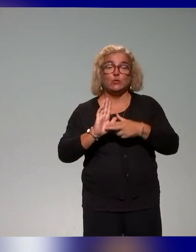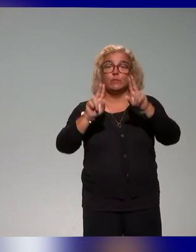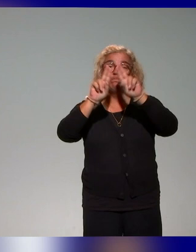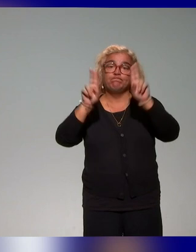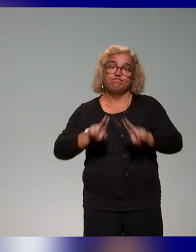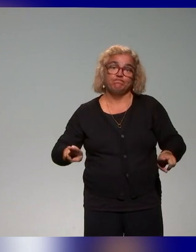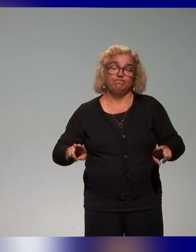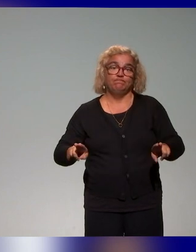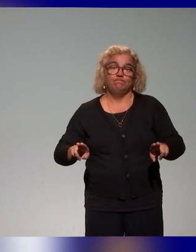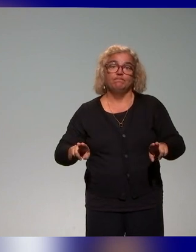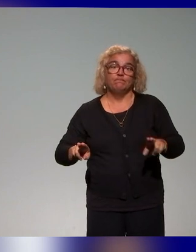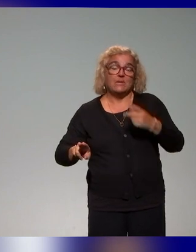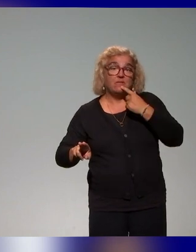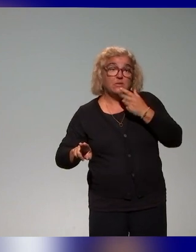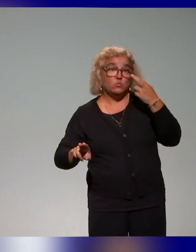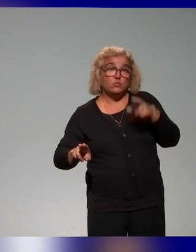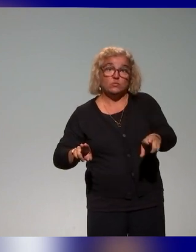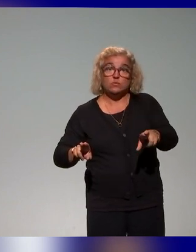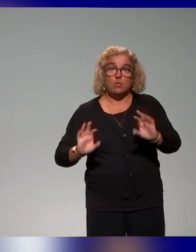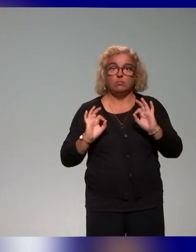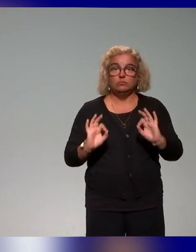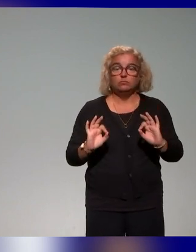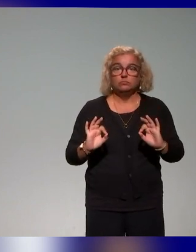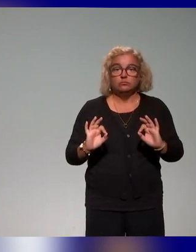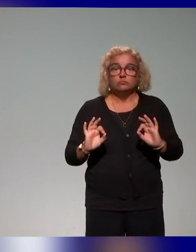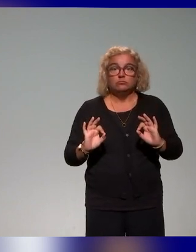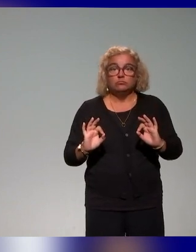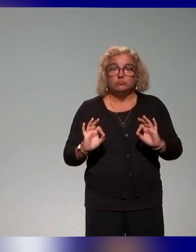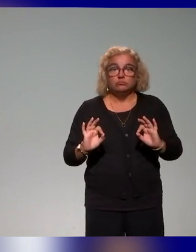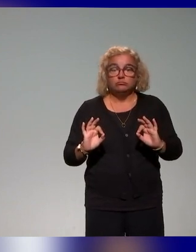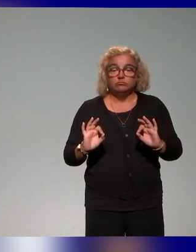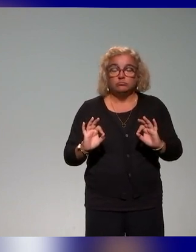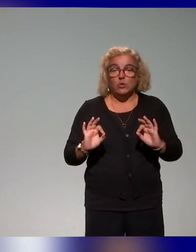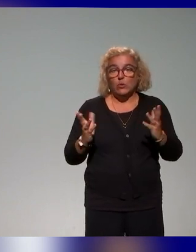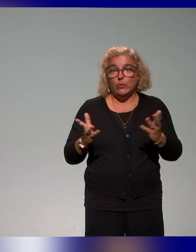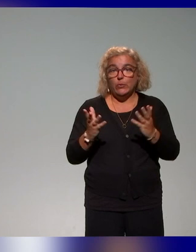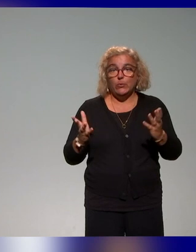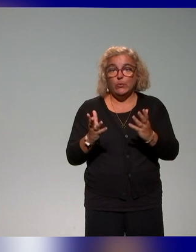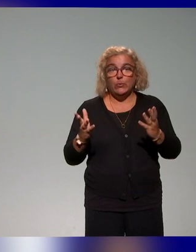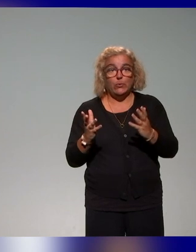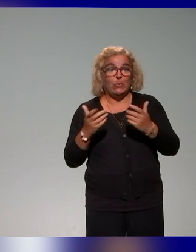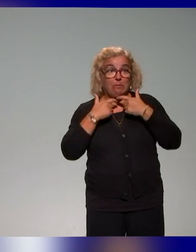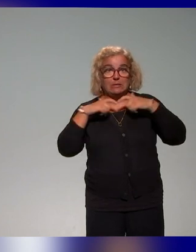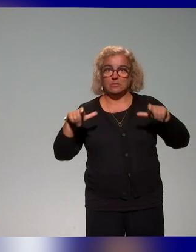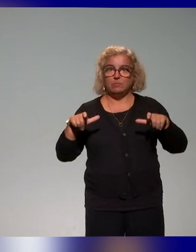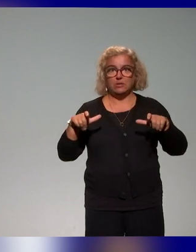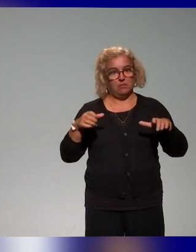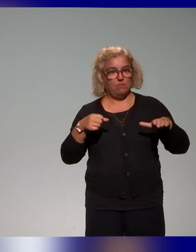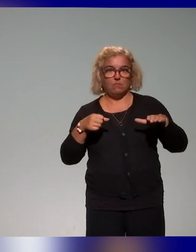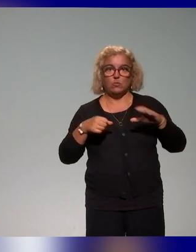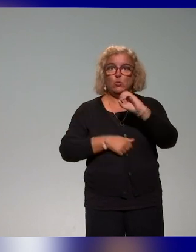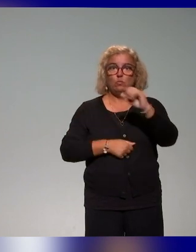qui permet de s'assurer qu'on est au mieux dans effectivement l'accessibilité